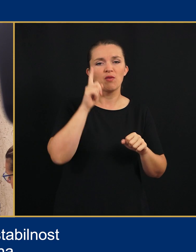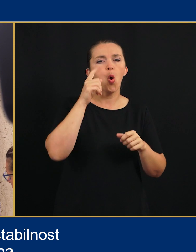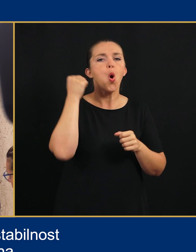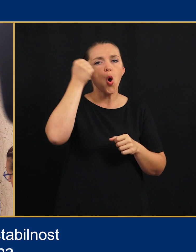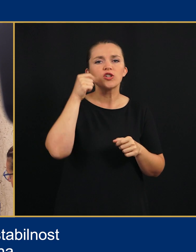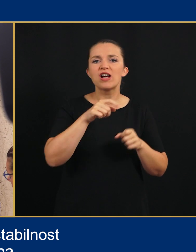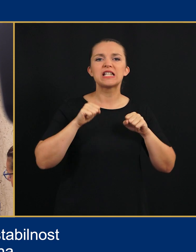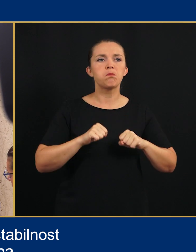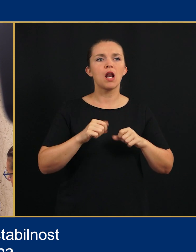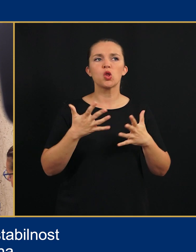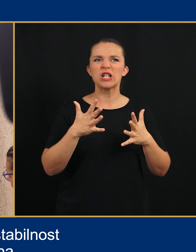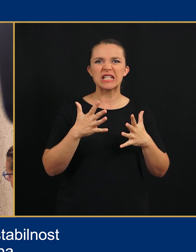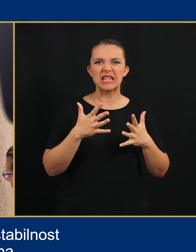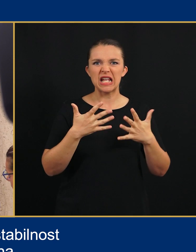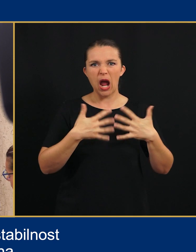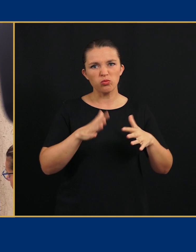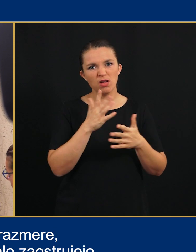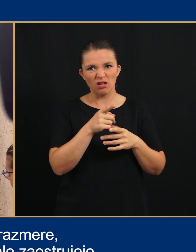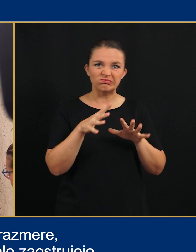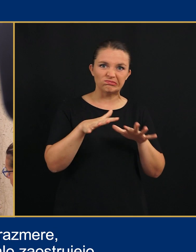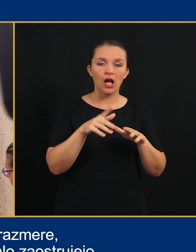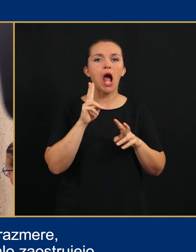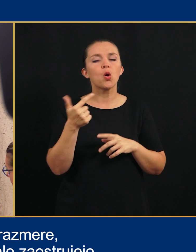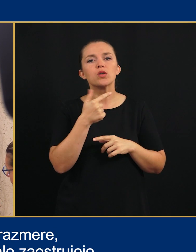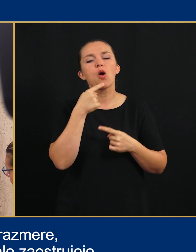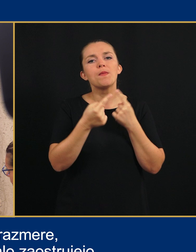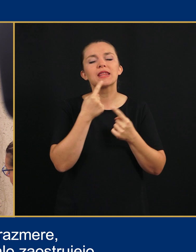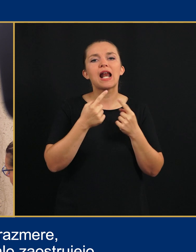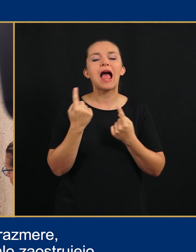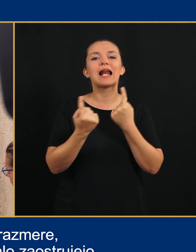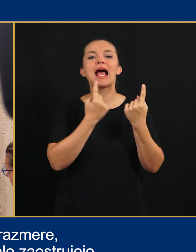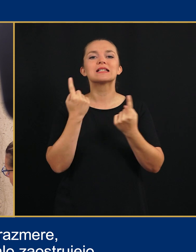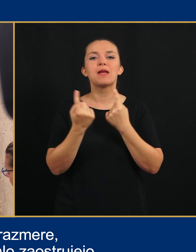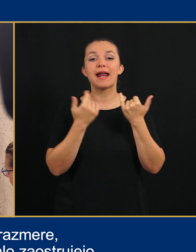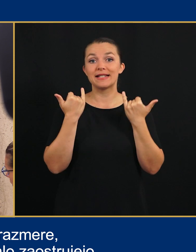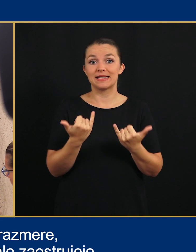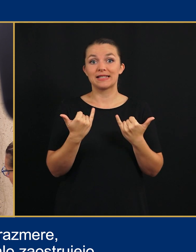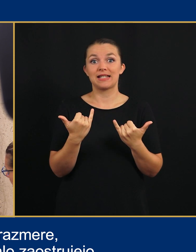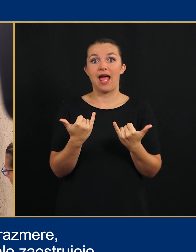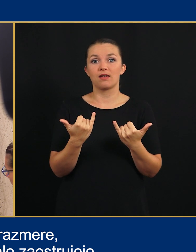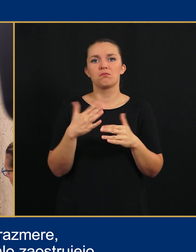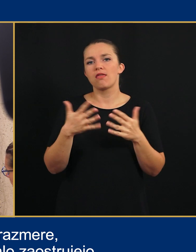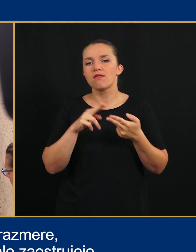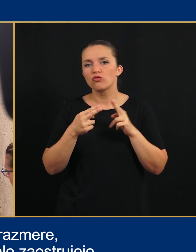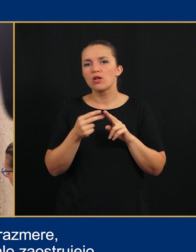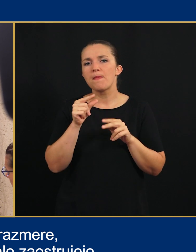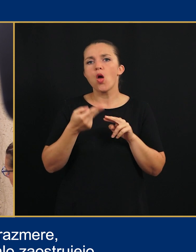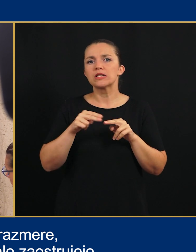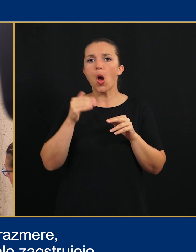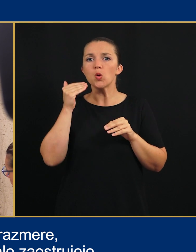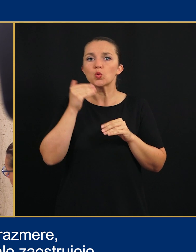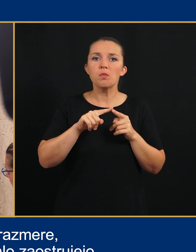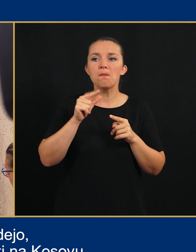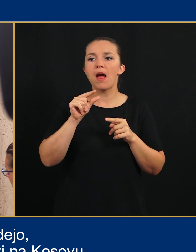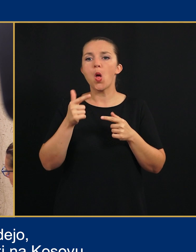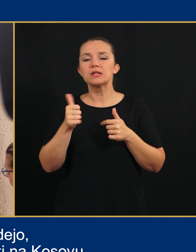ta stabilnost ni tako samoumevna. Kako sta pokomentirala razmere, ki se trenutno na nek način malo